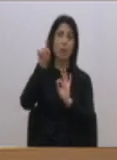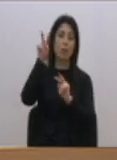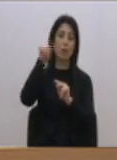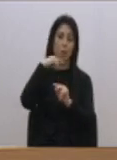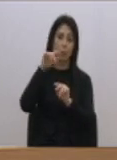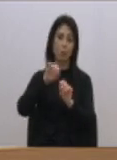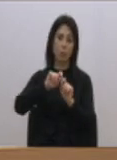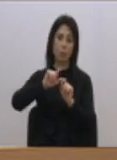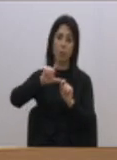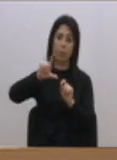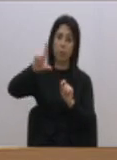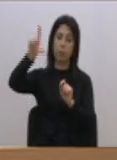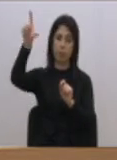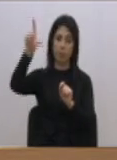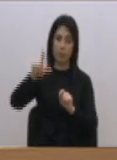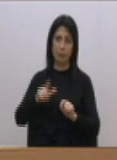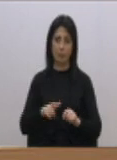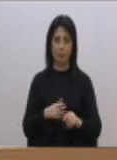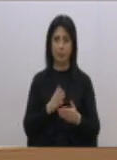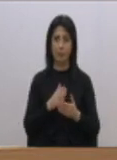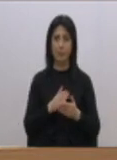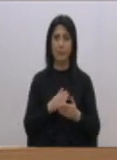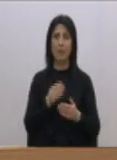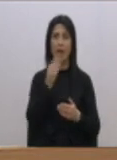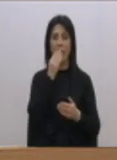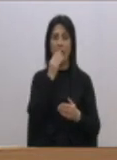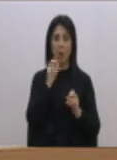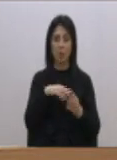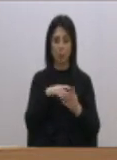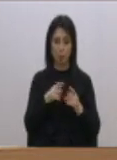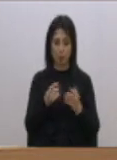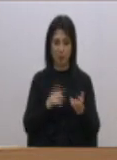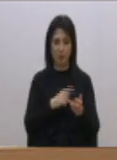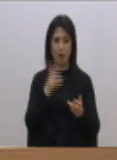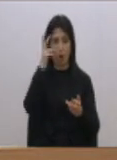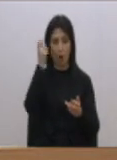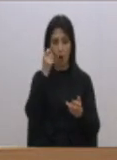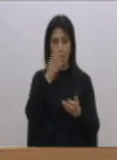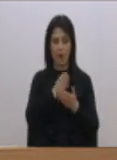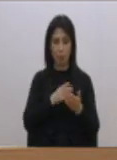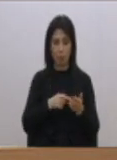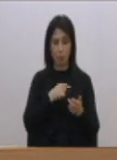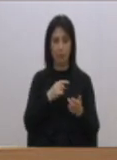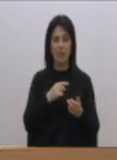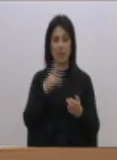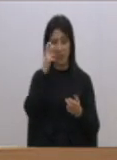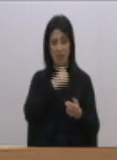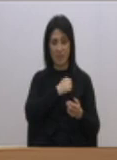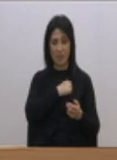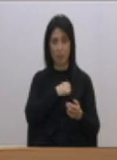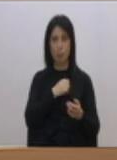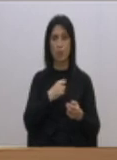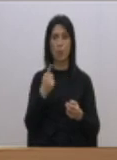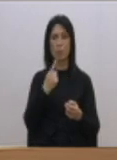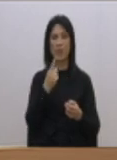რუსეთზე იზრდება სამი მთავარი მიმართულებით. სასურსათო უსაფრთხოების კუთხით, ხორბალი, პური, ციციბურა,